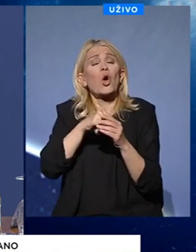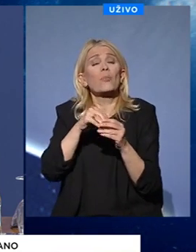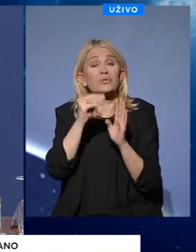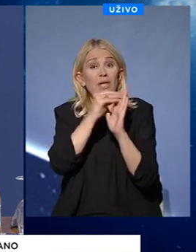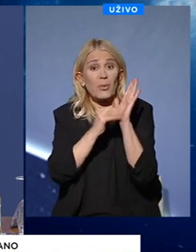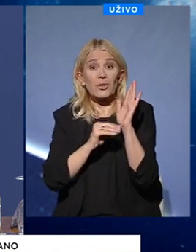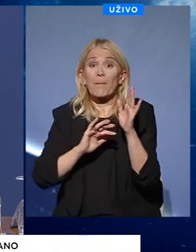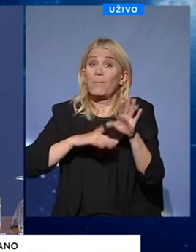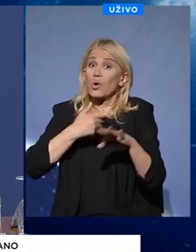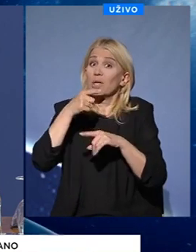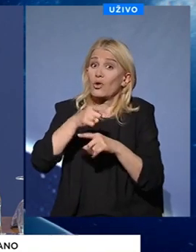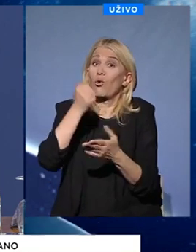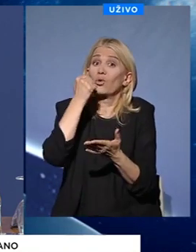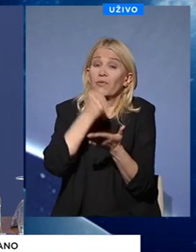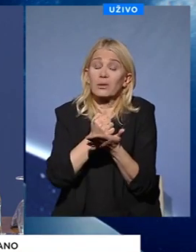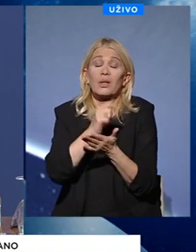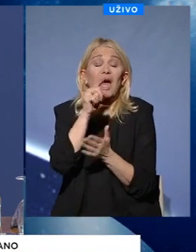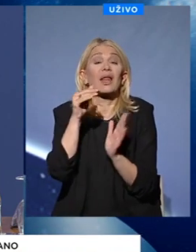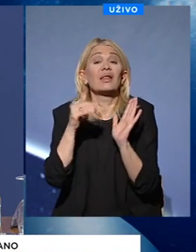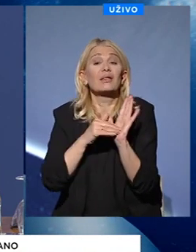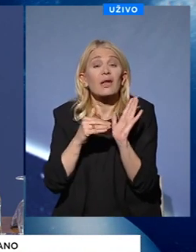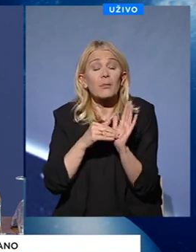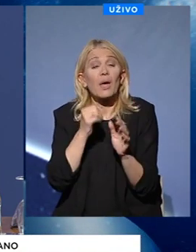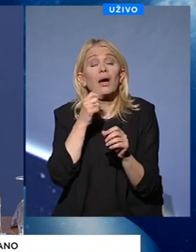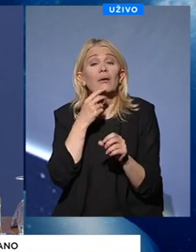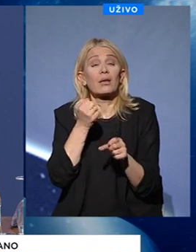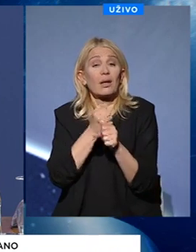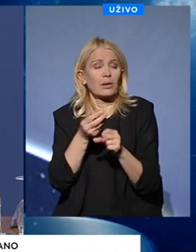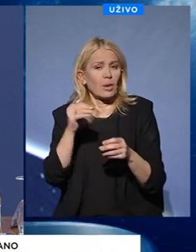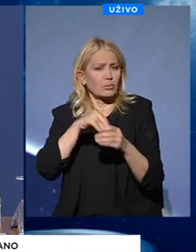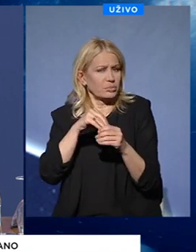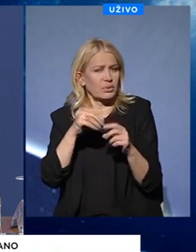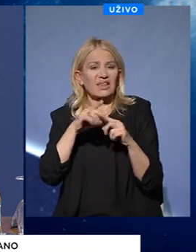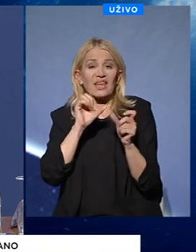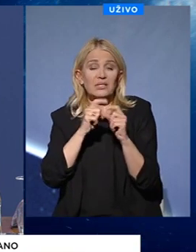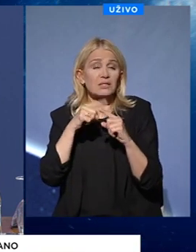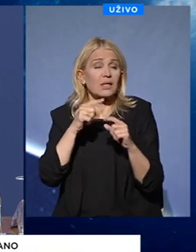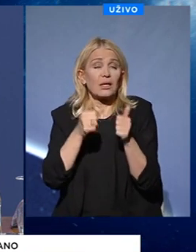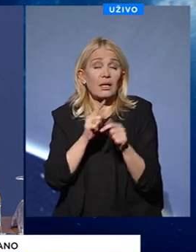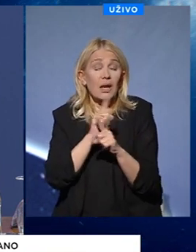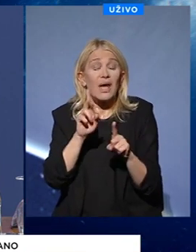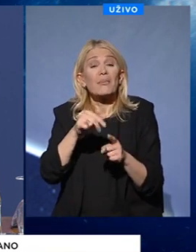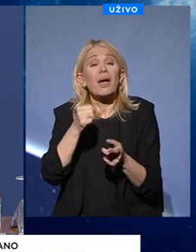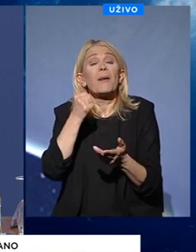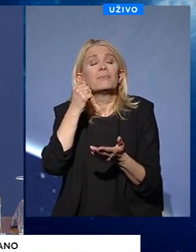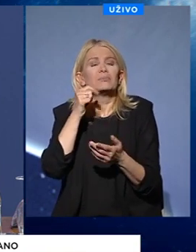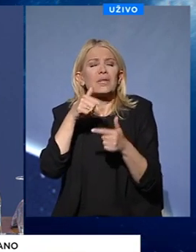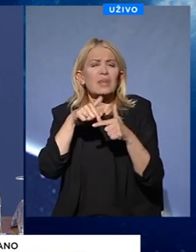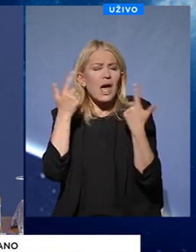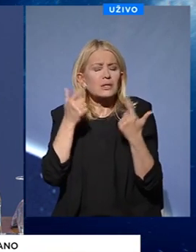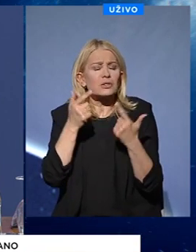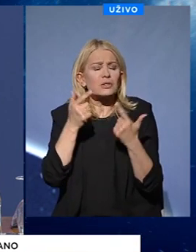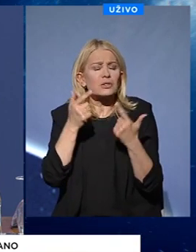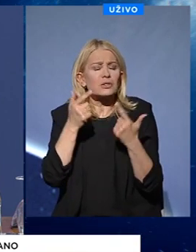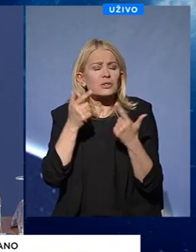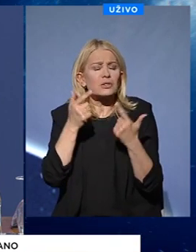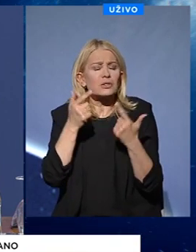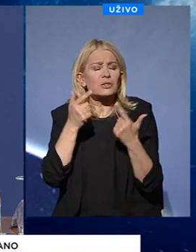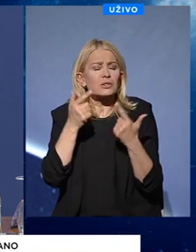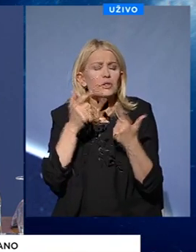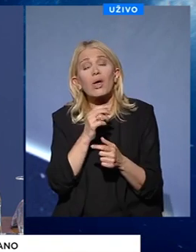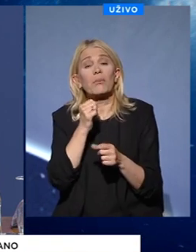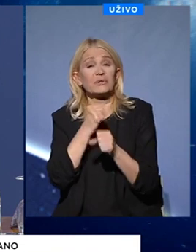tek nakon toga će se utvrditi da li ima potrebe da sredi bilo kakva dopunska dijagnostika ili ne. Postoji jasno utvrđeni kriterijumi po kojima